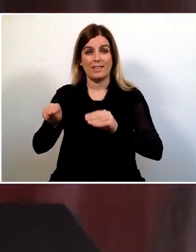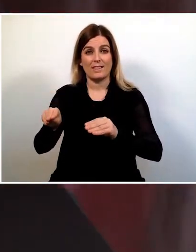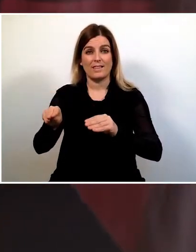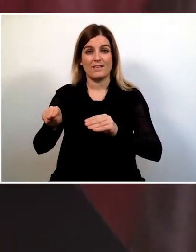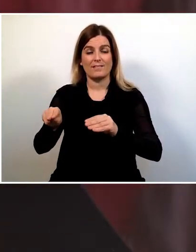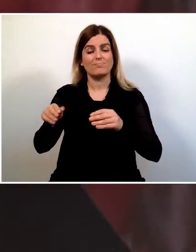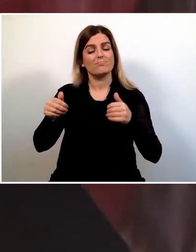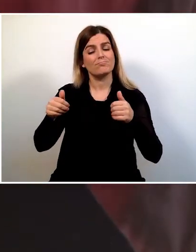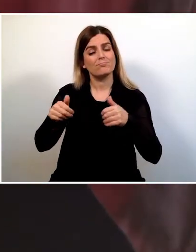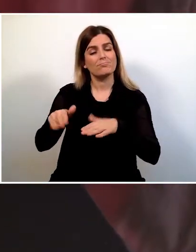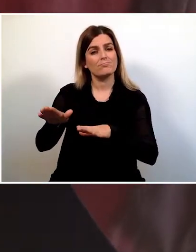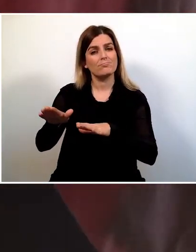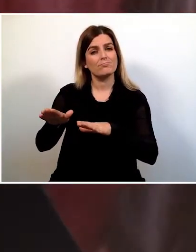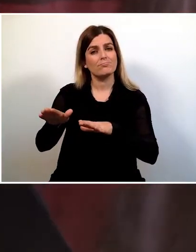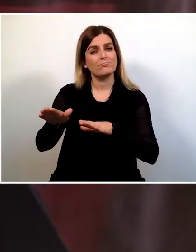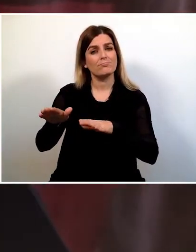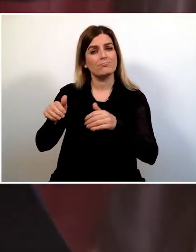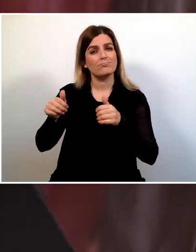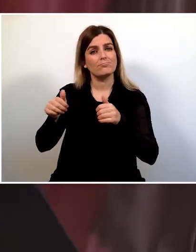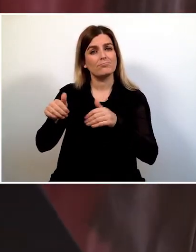deixem que vagi